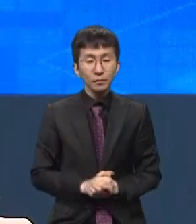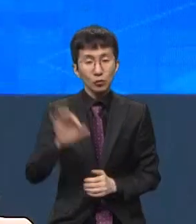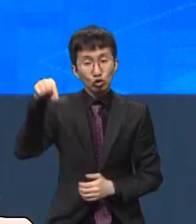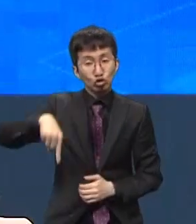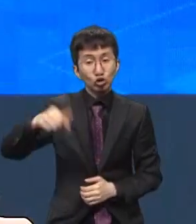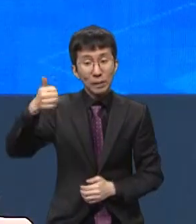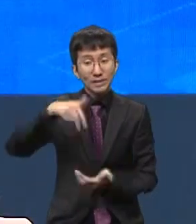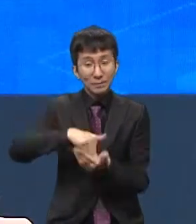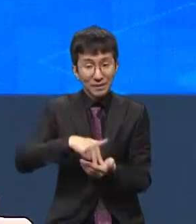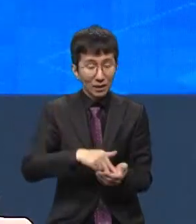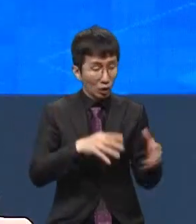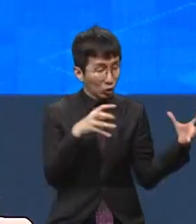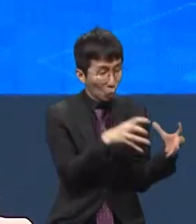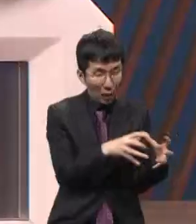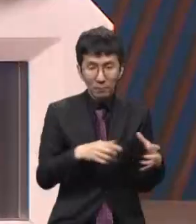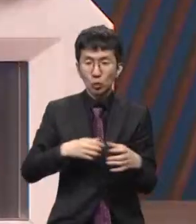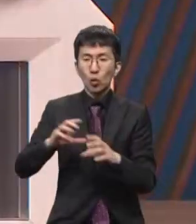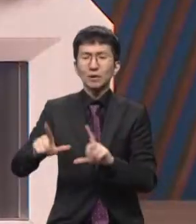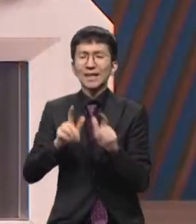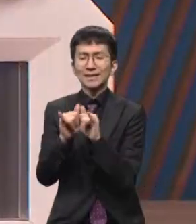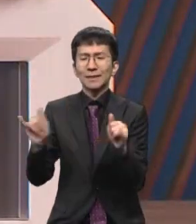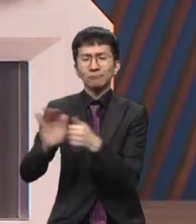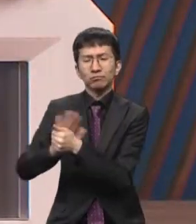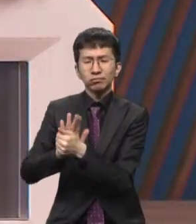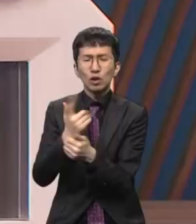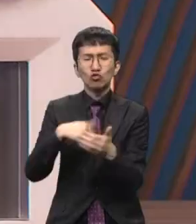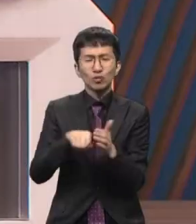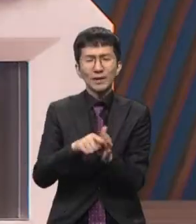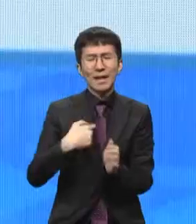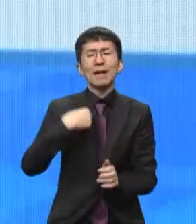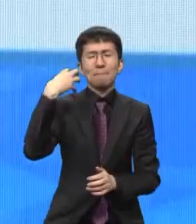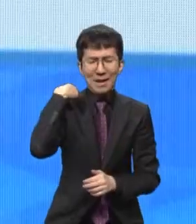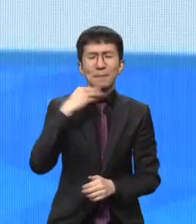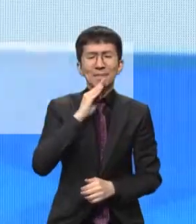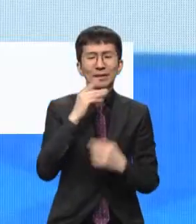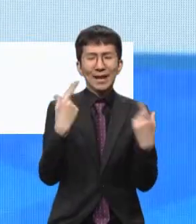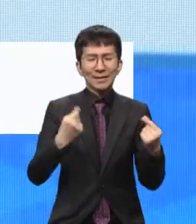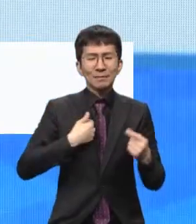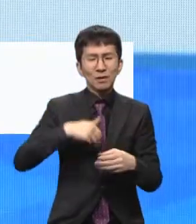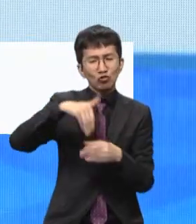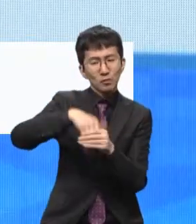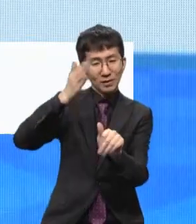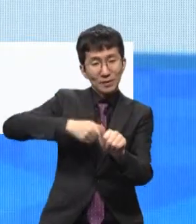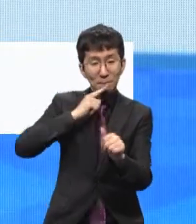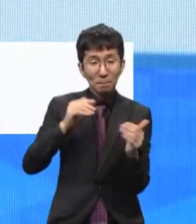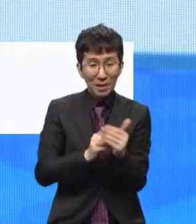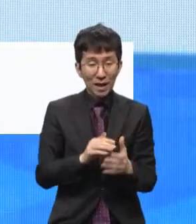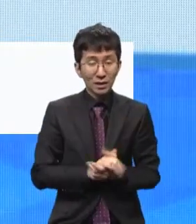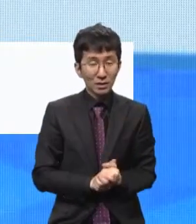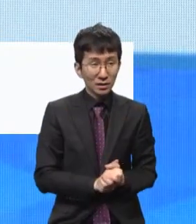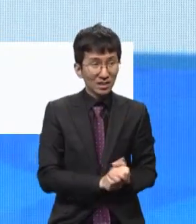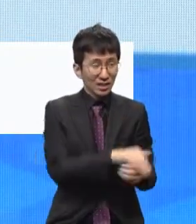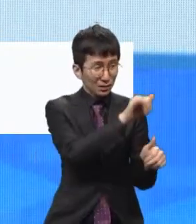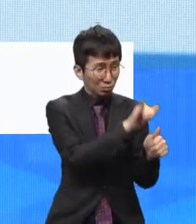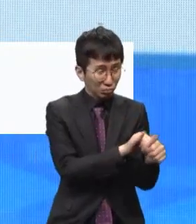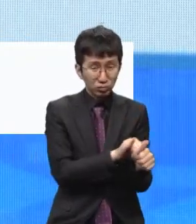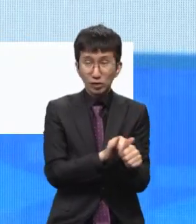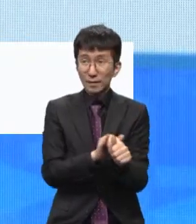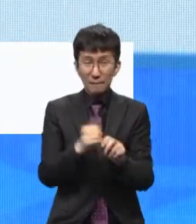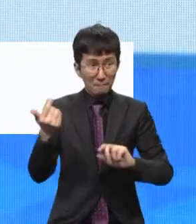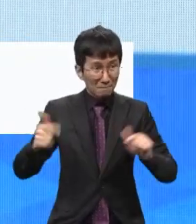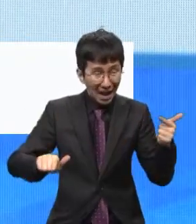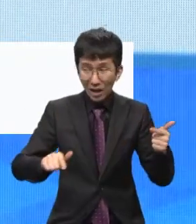후보는 통합과 민생 기억에 적임자 라며 지지를 호소했습니다 신문 비문 가르는 분열 시도를 막아 내겠습니다